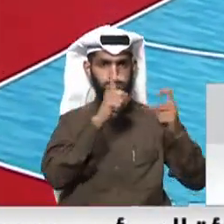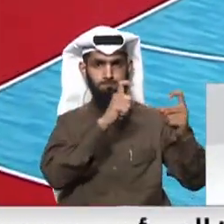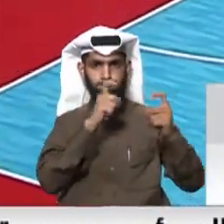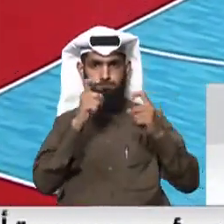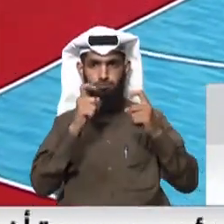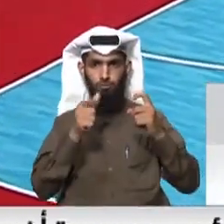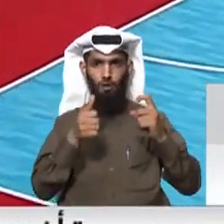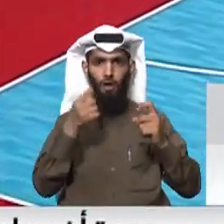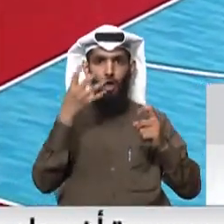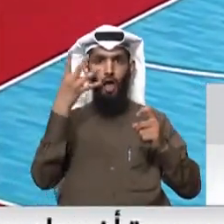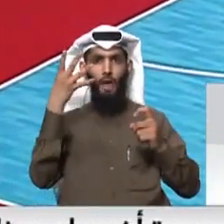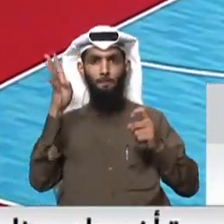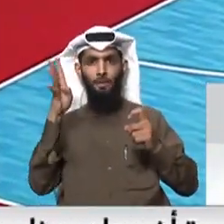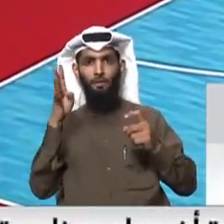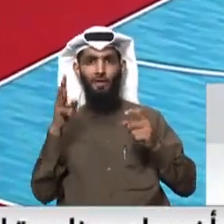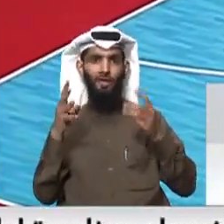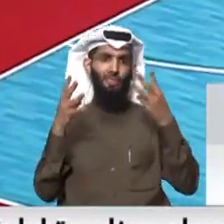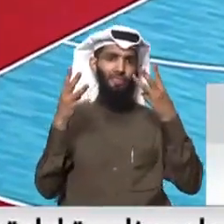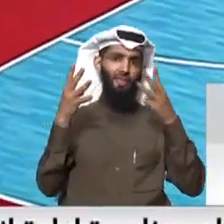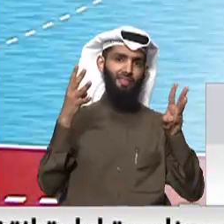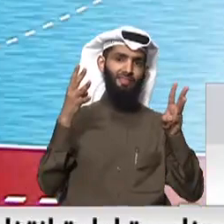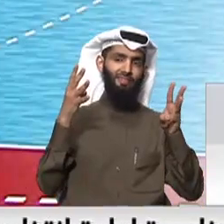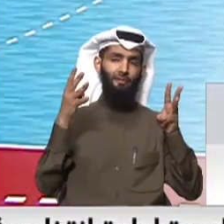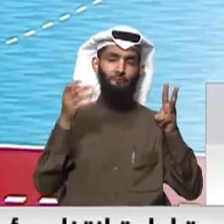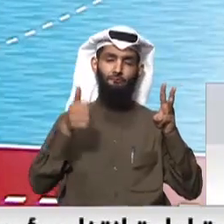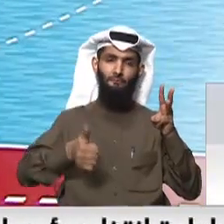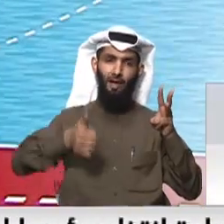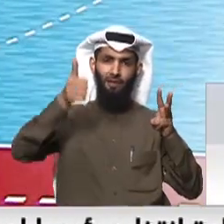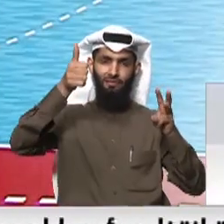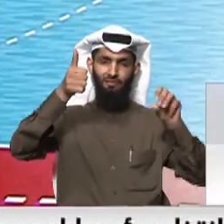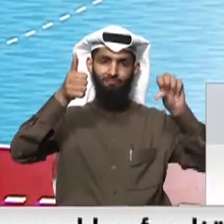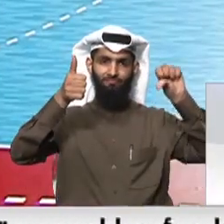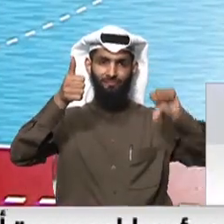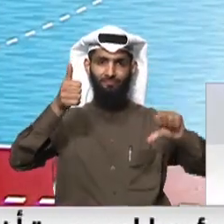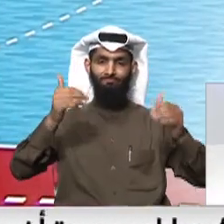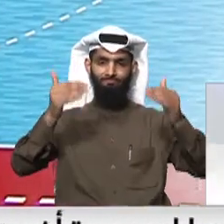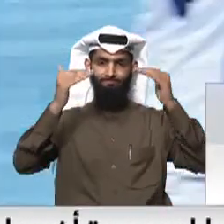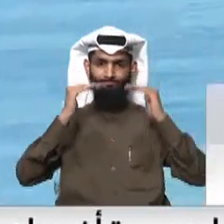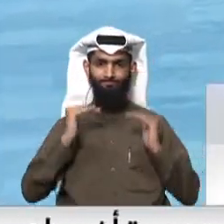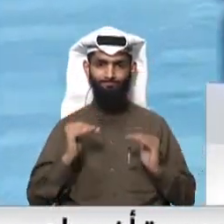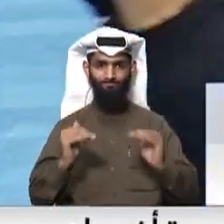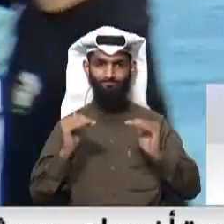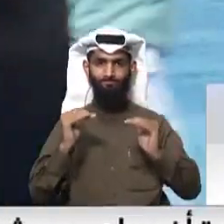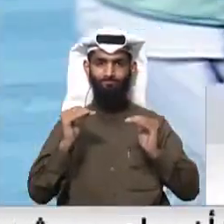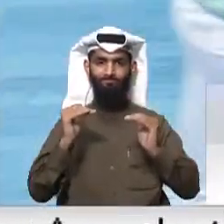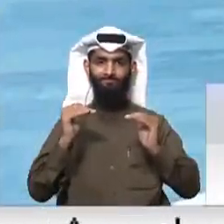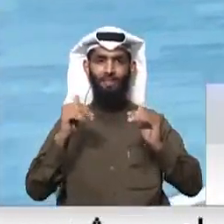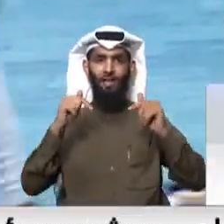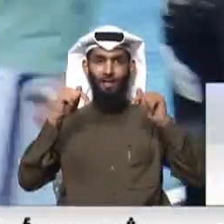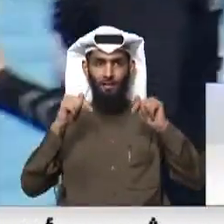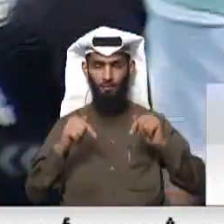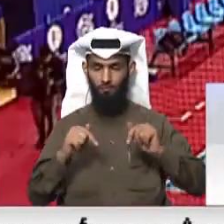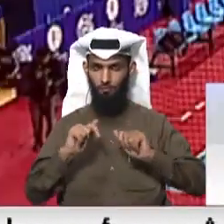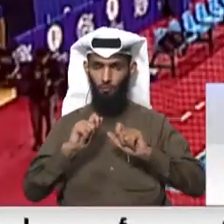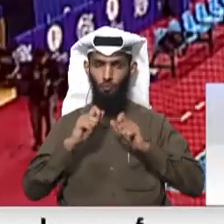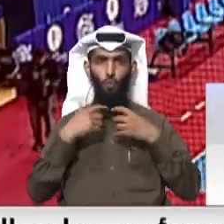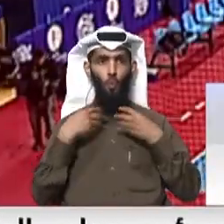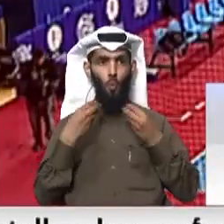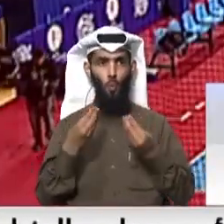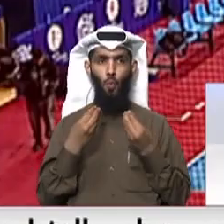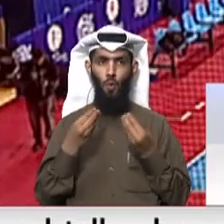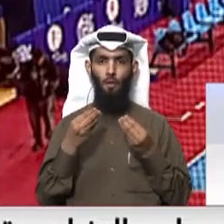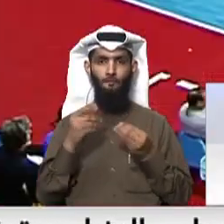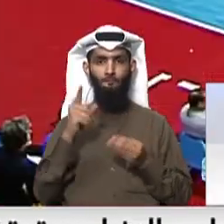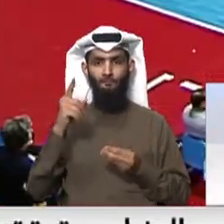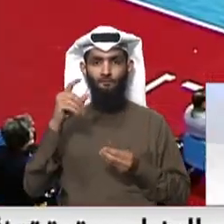بنتيجة 40-30. أما في المواجهة الثانية والتي كانت مثيرة وممتعة ما